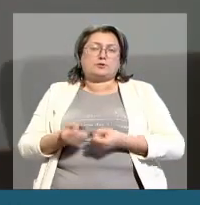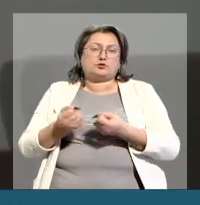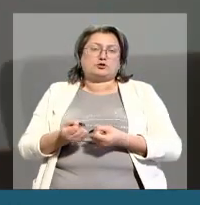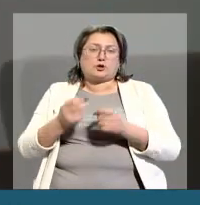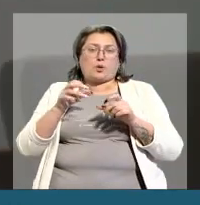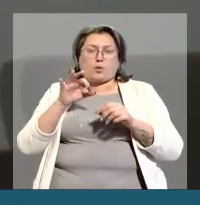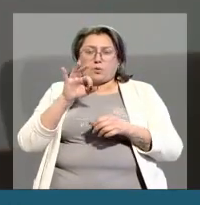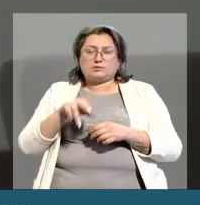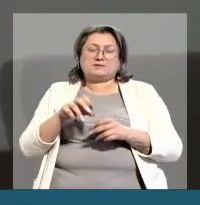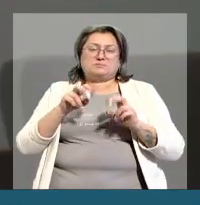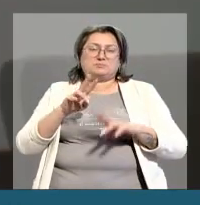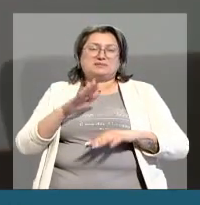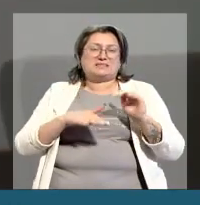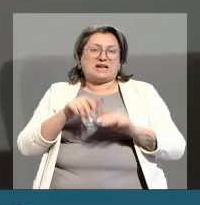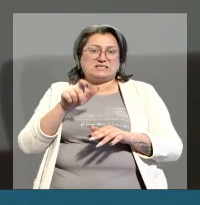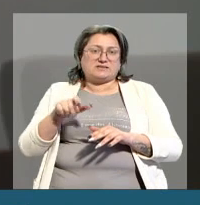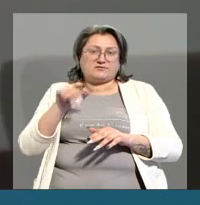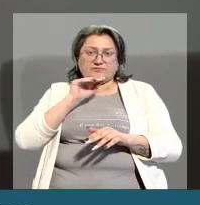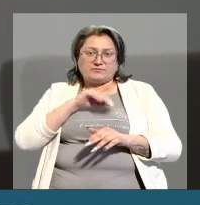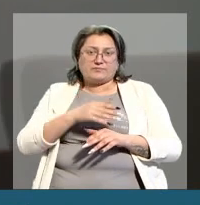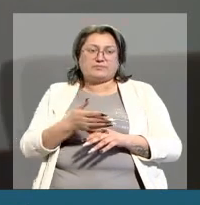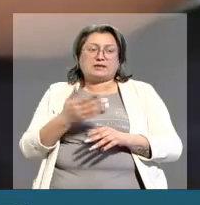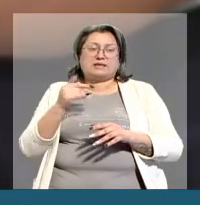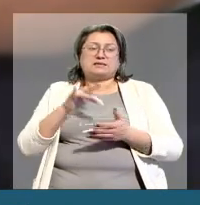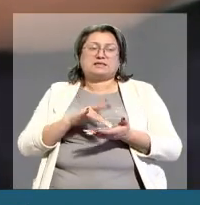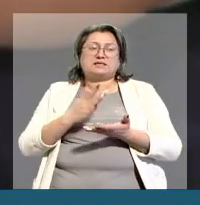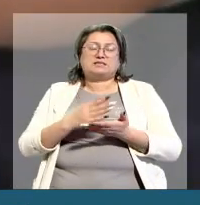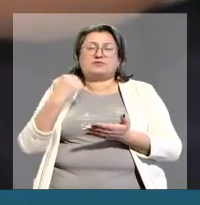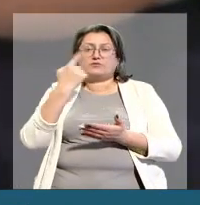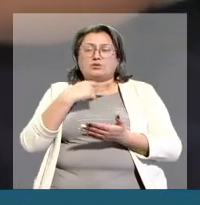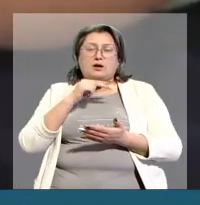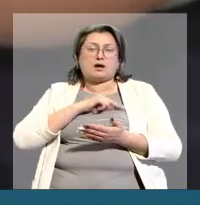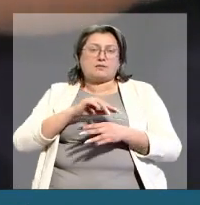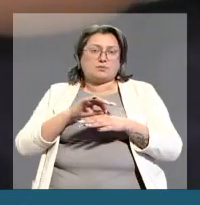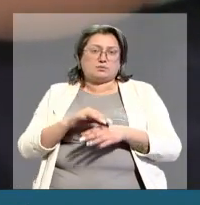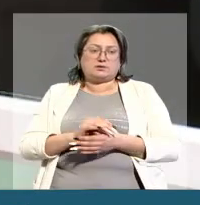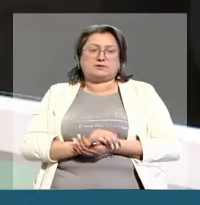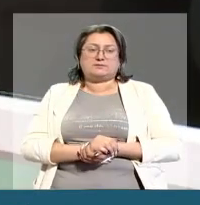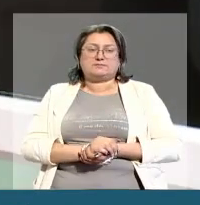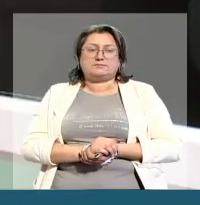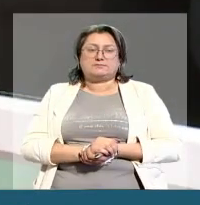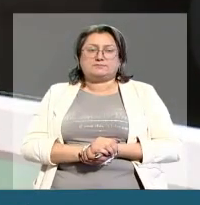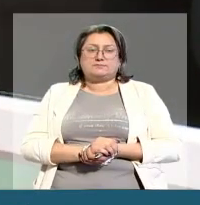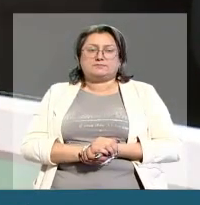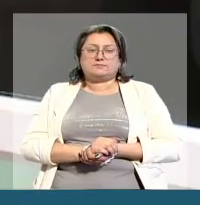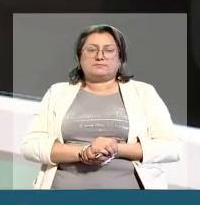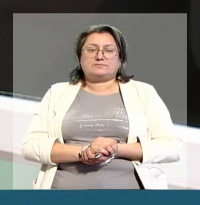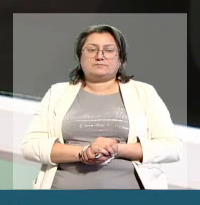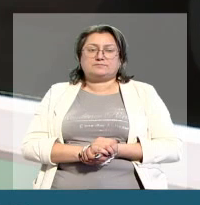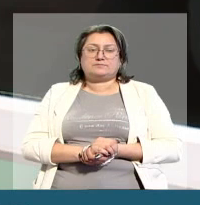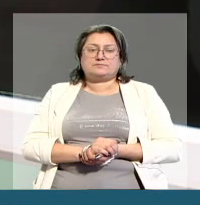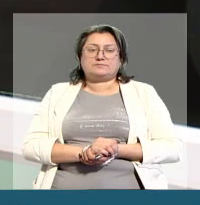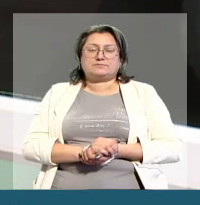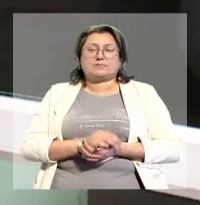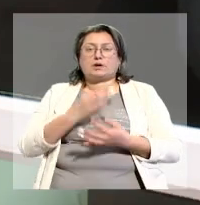тренингтер арқылы емдеу жүргізіледі. Әсіресе сауықтыруда адамдармен тығыз қарым-қатынас көмектеседі дейді психолог маман. С точки зрения психологии. Кез